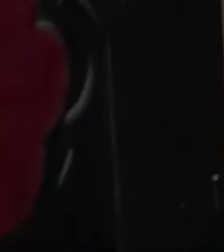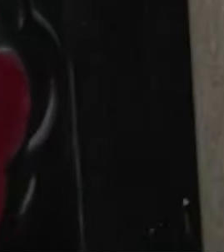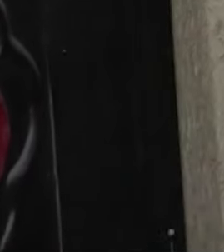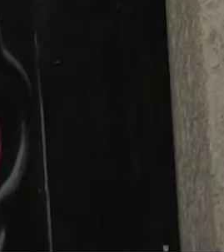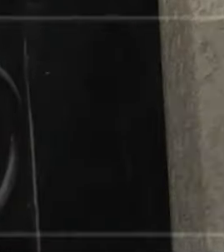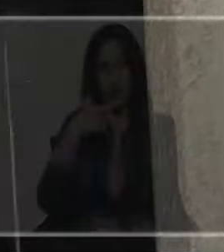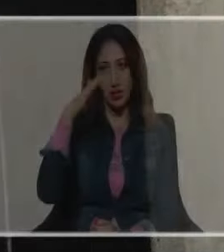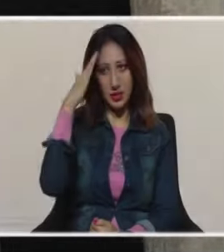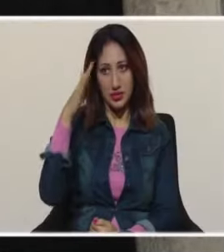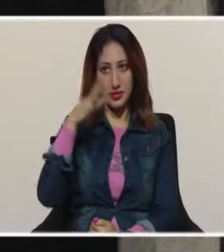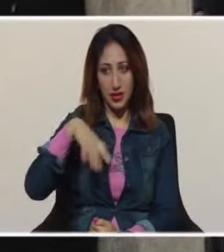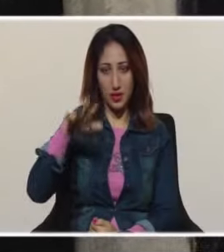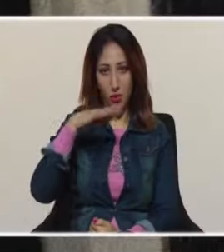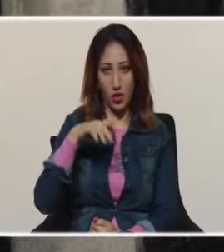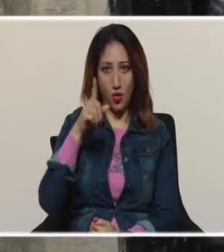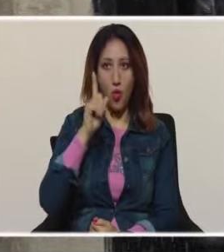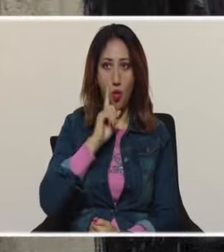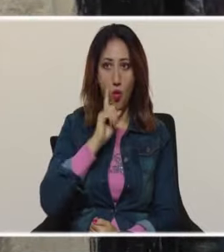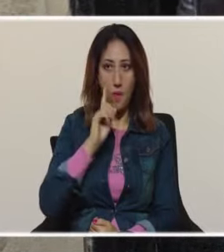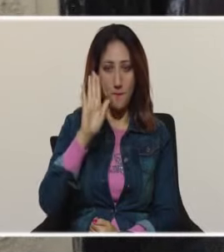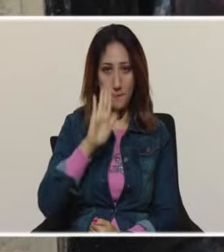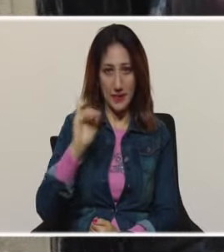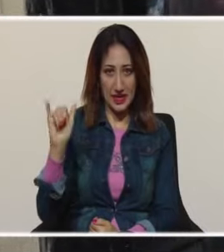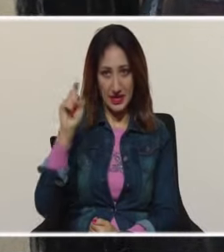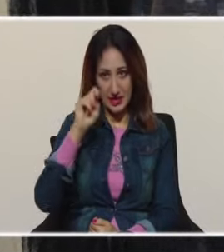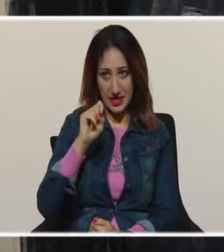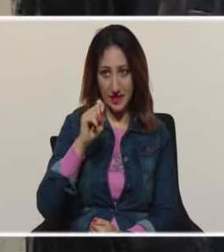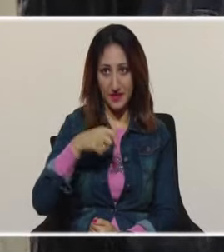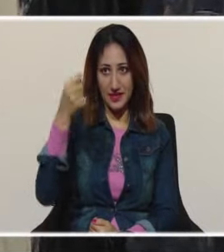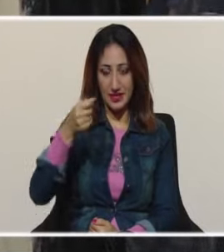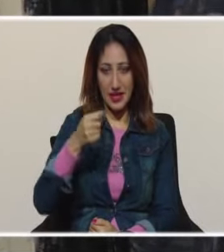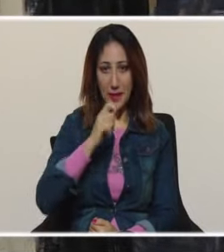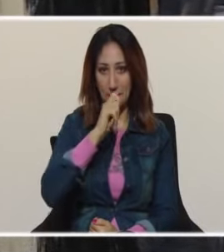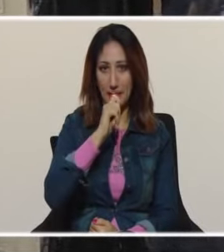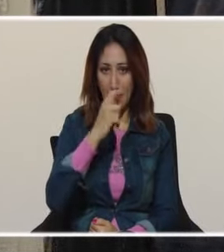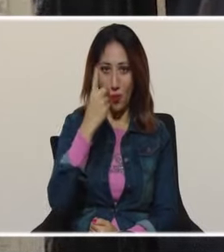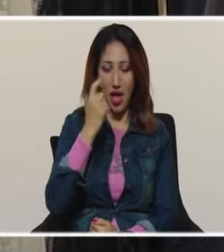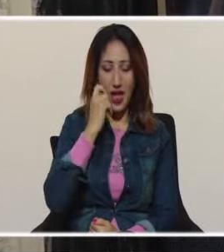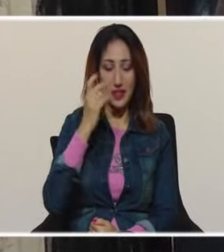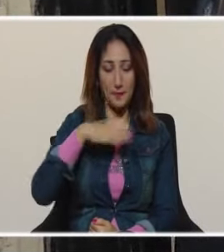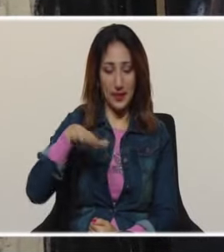السلام عليكم. السلام. ام سيف؟ ازيك؟ احنا برنامج واحد من الناس.